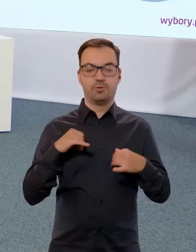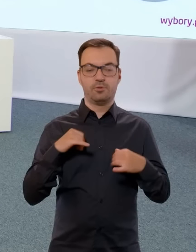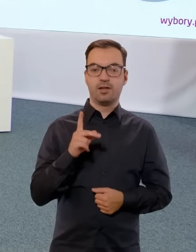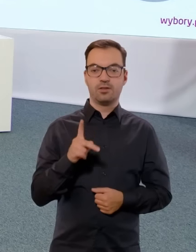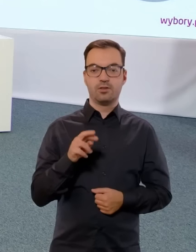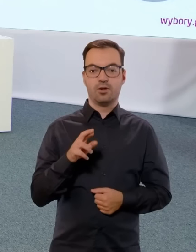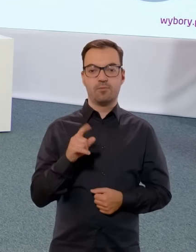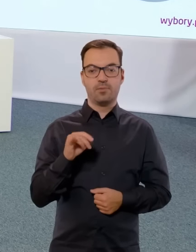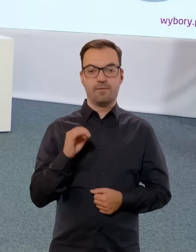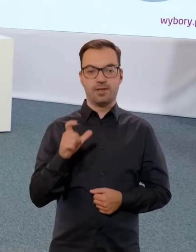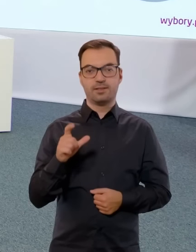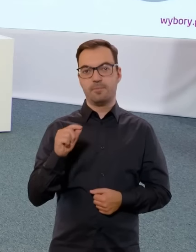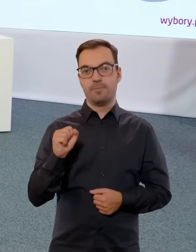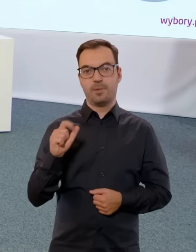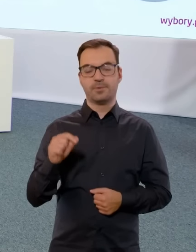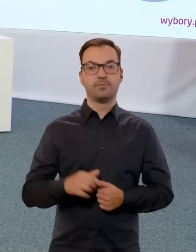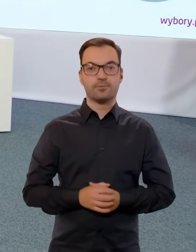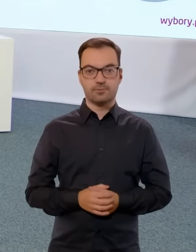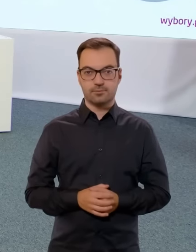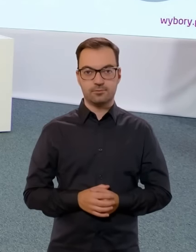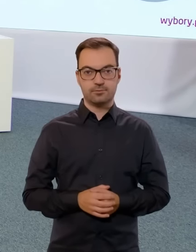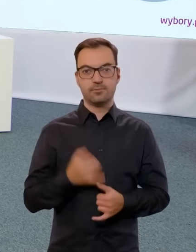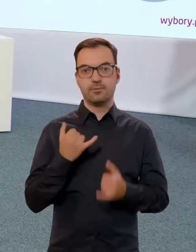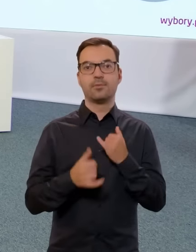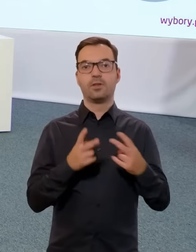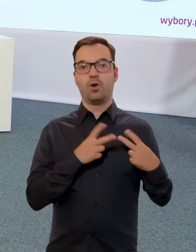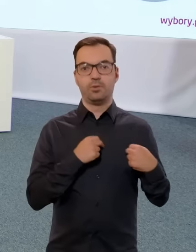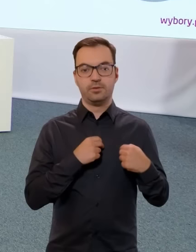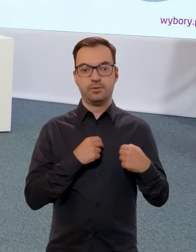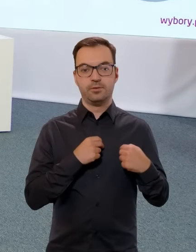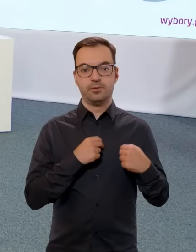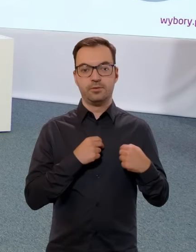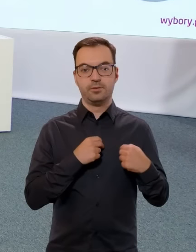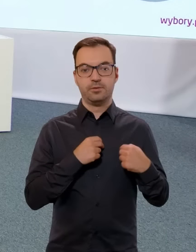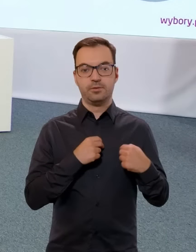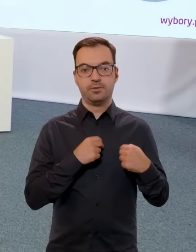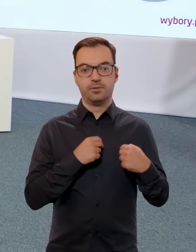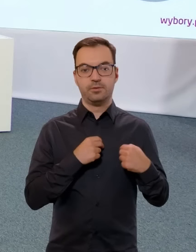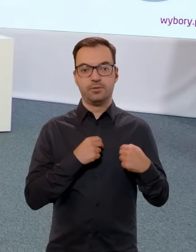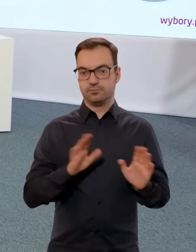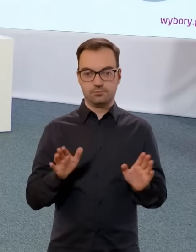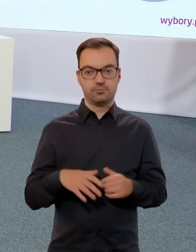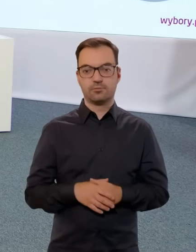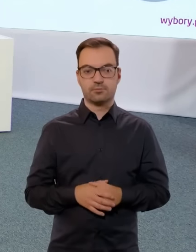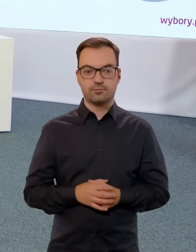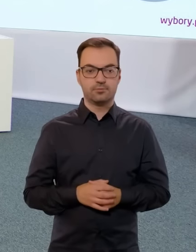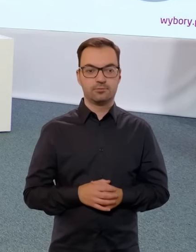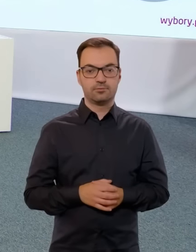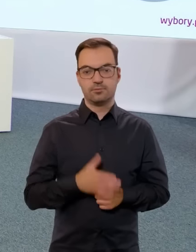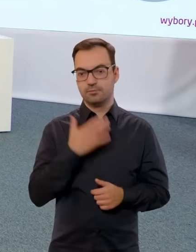Karolina Grobiewiec-Pap. Chciałam zapytać, czy jeśli prace w komisjach będą przebiegały spokojnie dalej, nie